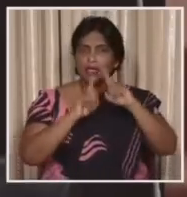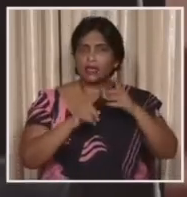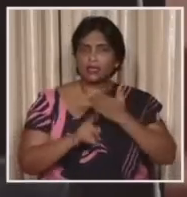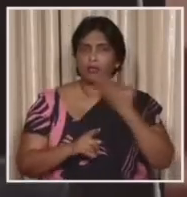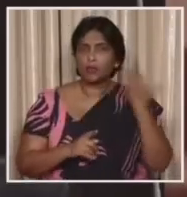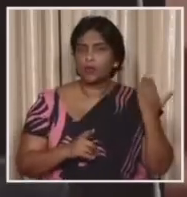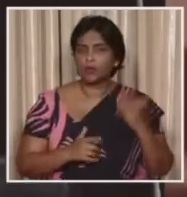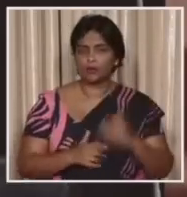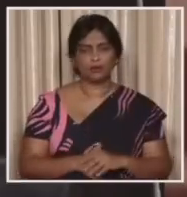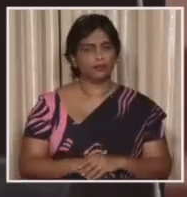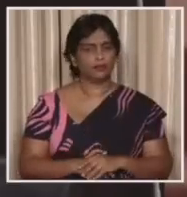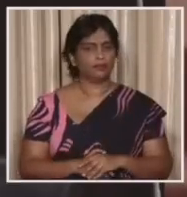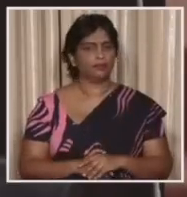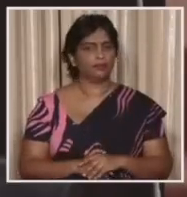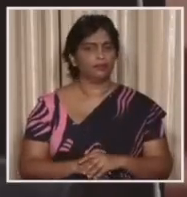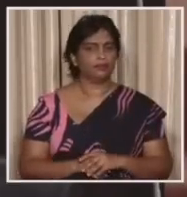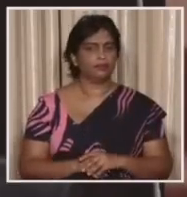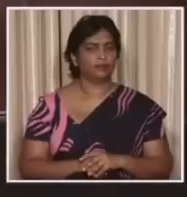තිබ්බා.